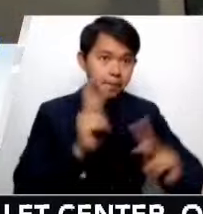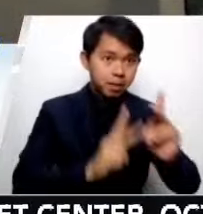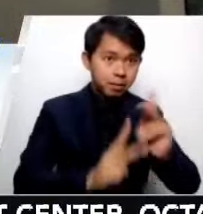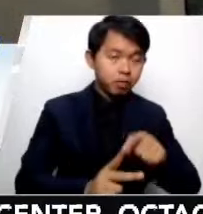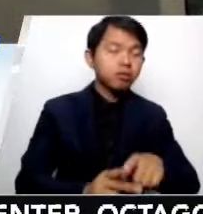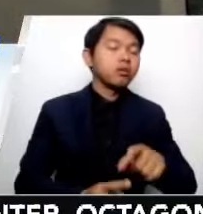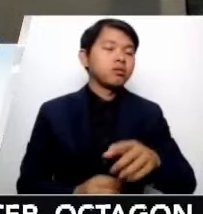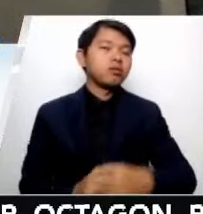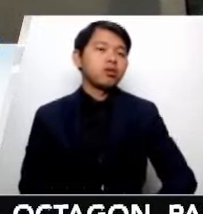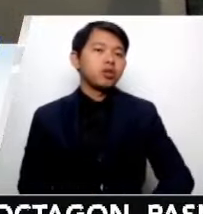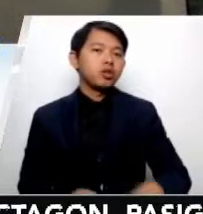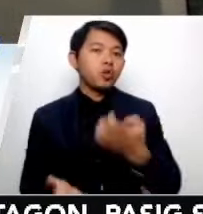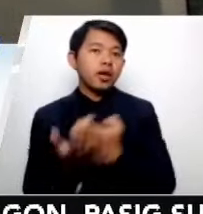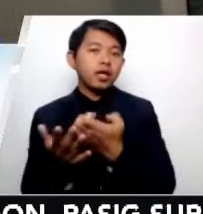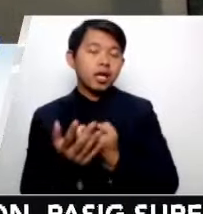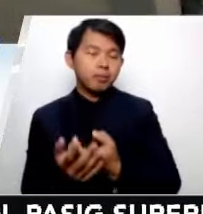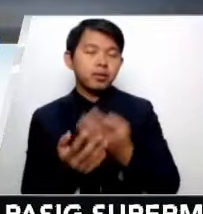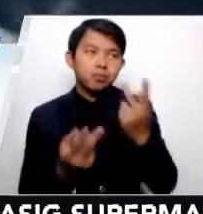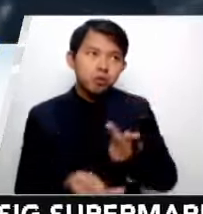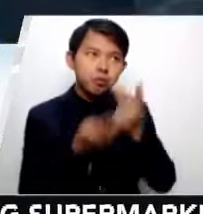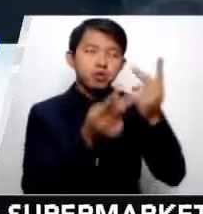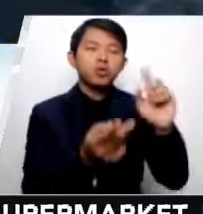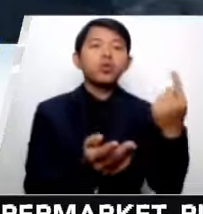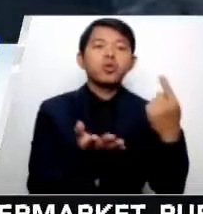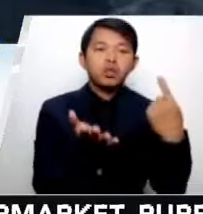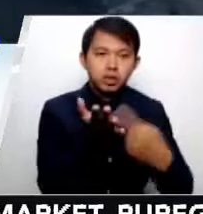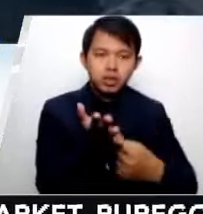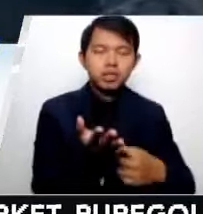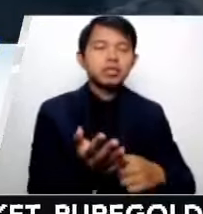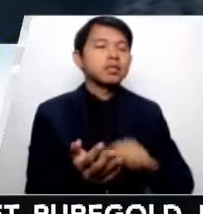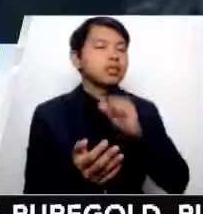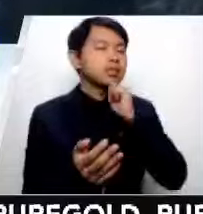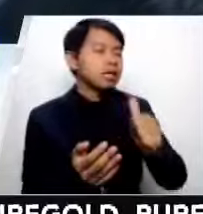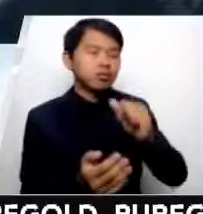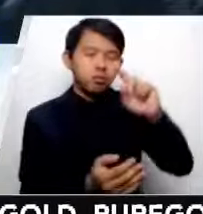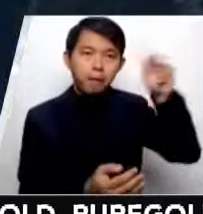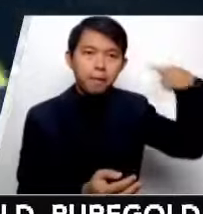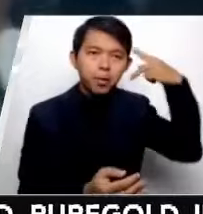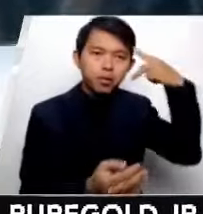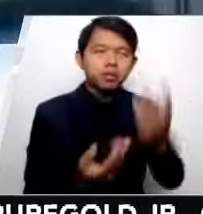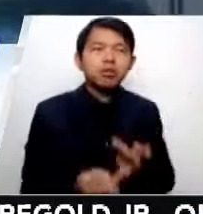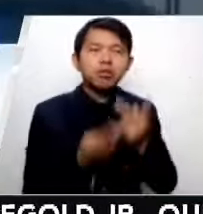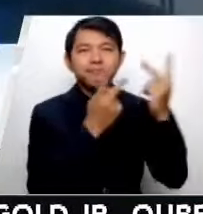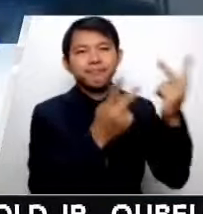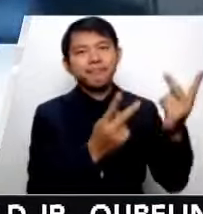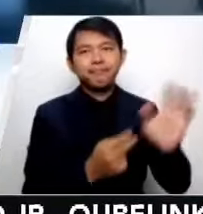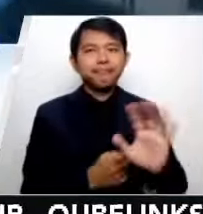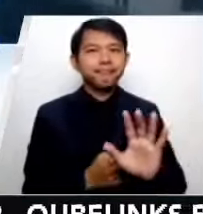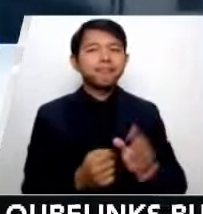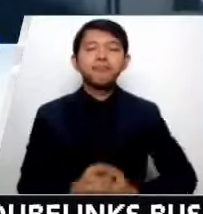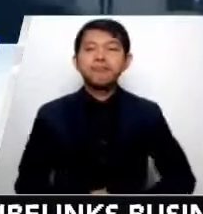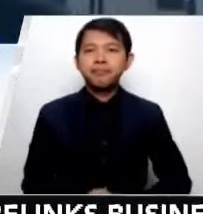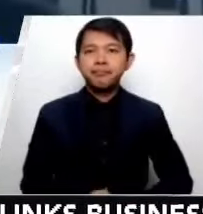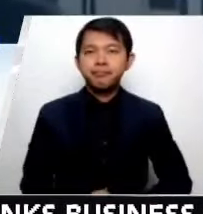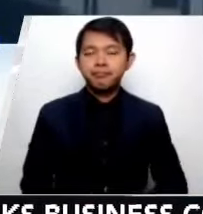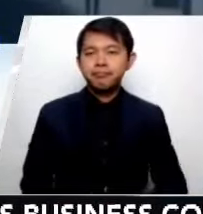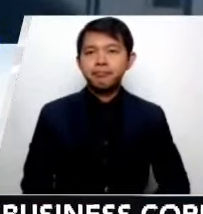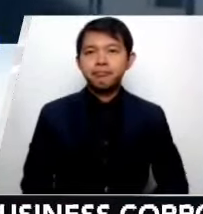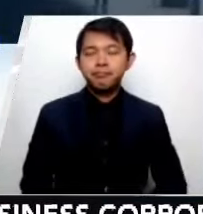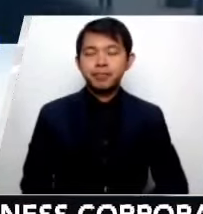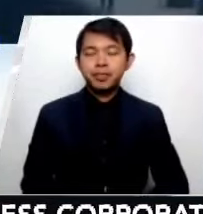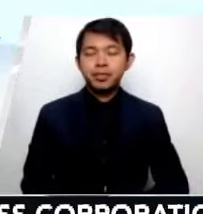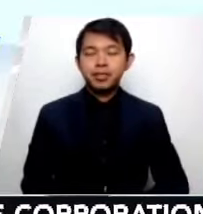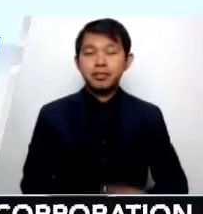ang aamyendahan at walang gagalawing political provisions. Nagpahayag naman ng suporta si dating Pangulong Rodrigo Duterte